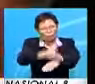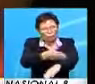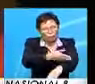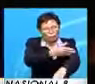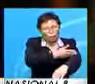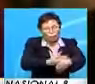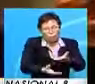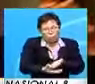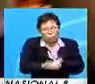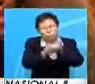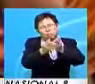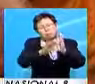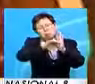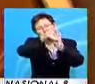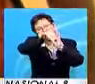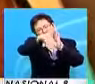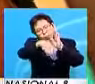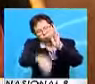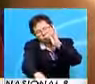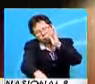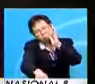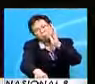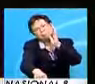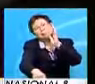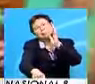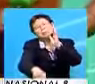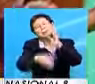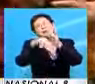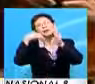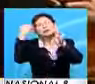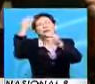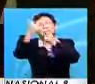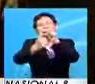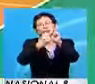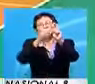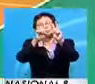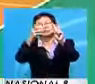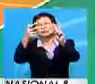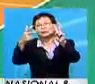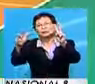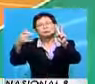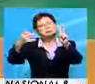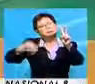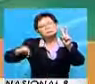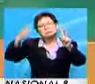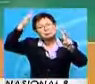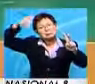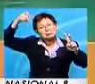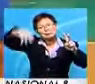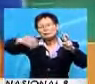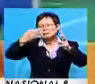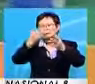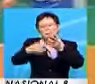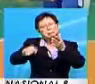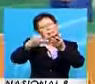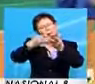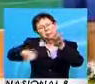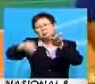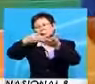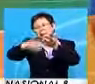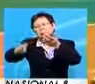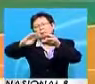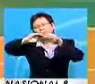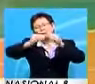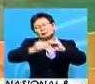tampar mula merudum menyaksikan edisi 2013 Myanmar gagal melepasi peringkat kumpulan dan